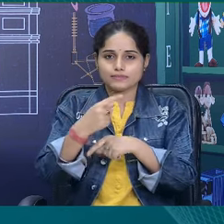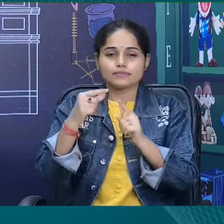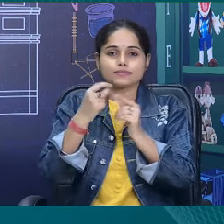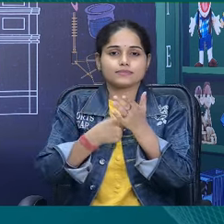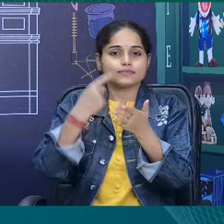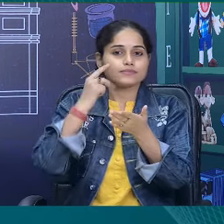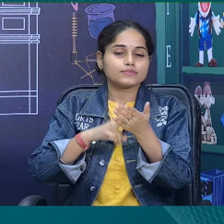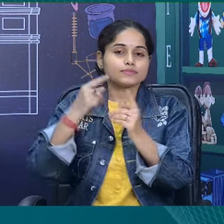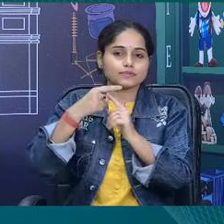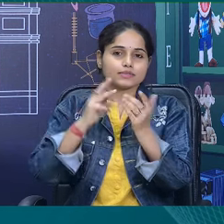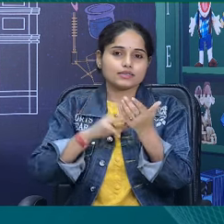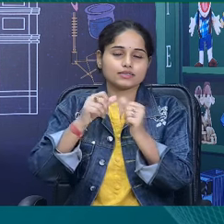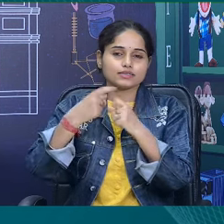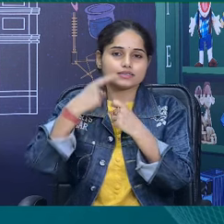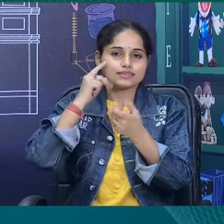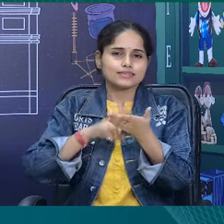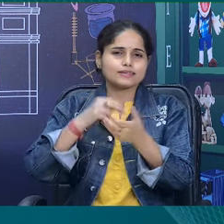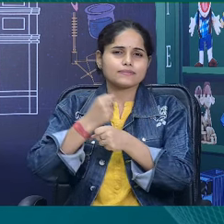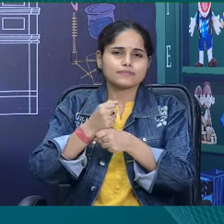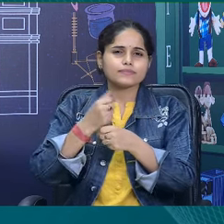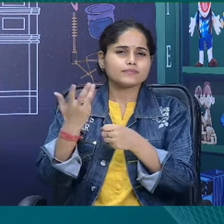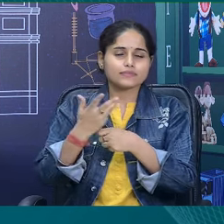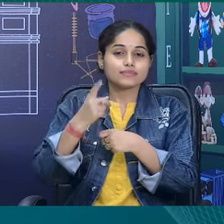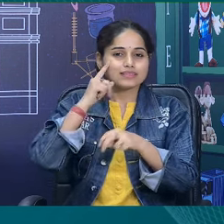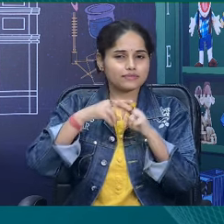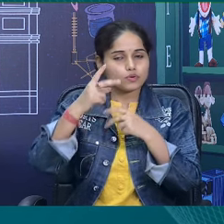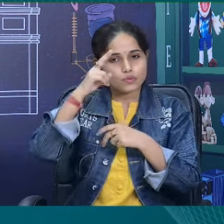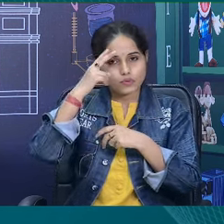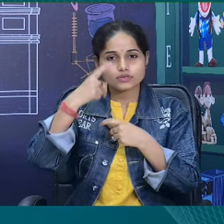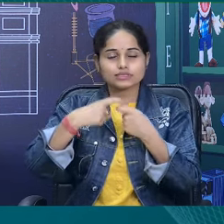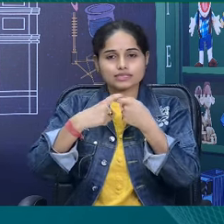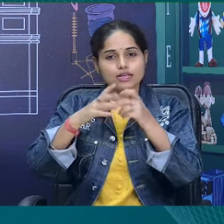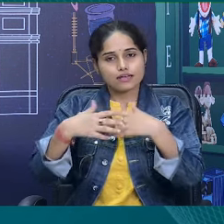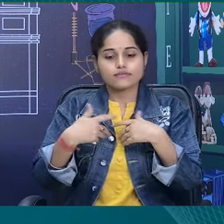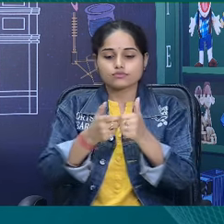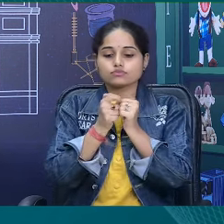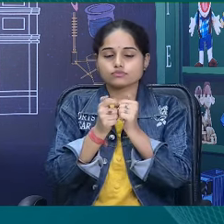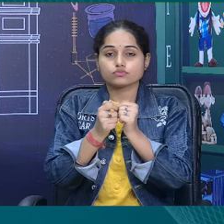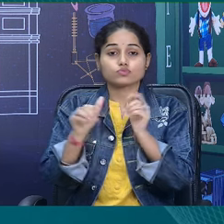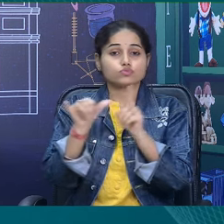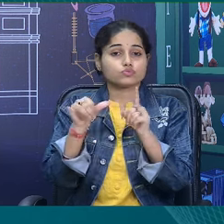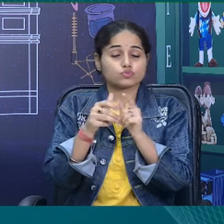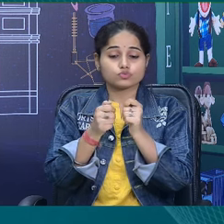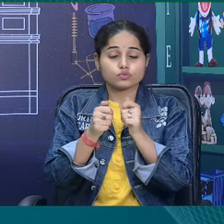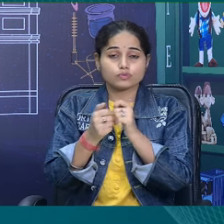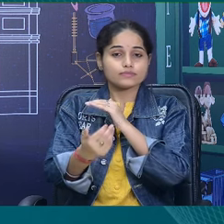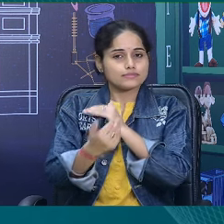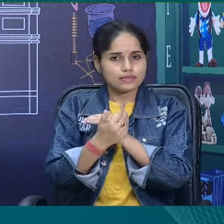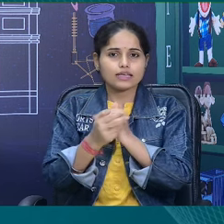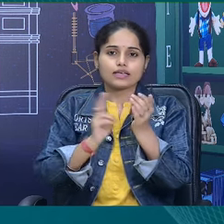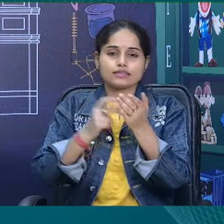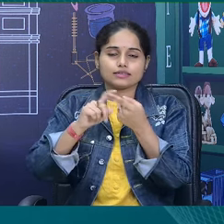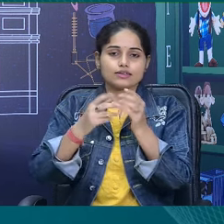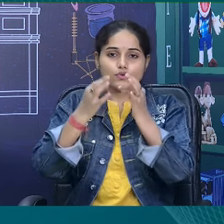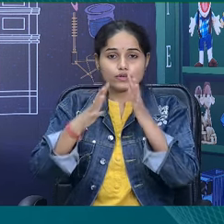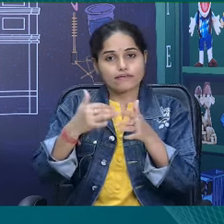मेकिंग क्या है इसको थोड़ा सा आप समझ लीजिए और आपके मन में कुछ प्रश्न है तो आप पूछ सकते हैं चैट बॉक्स में youtube4 ऑफिशियल में या फिर